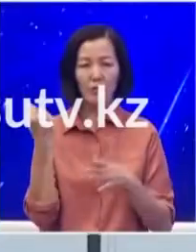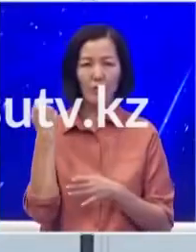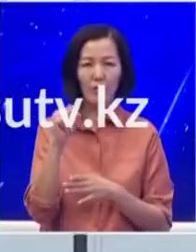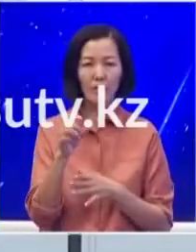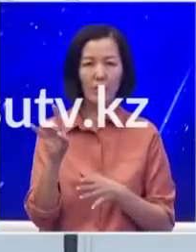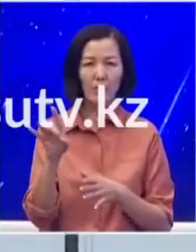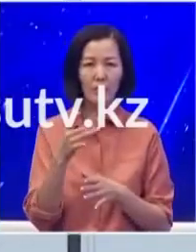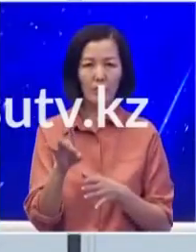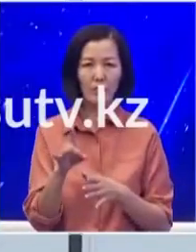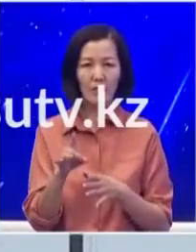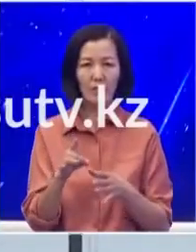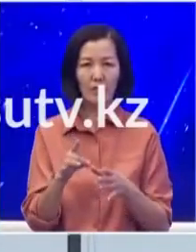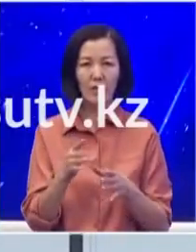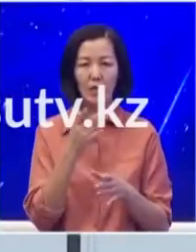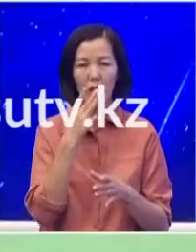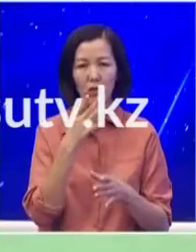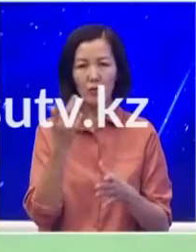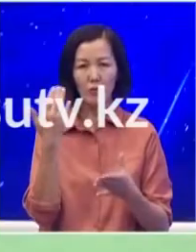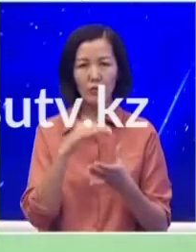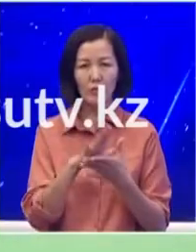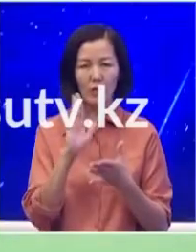на республиканском уровне, но и за рубежом.